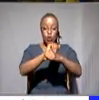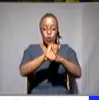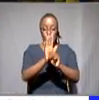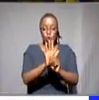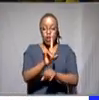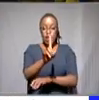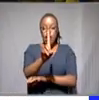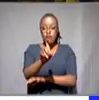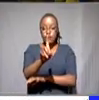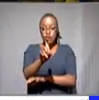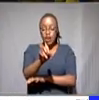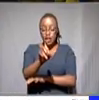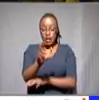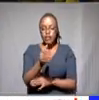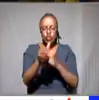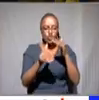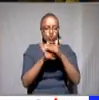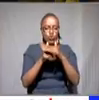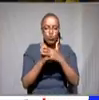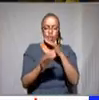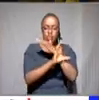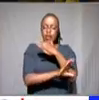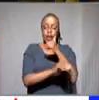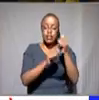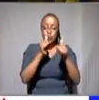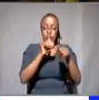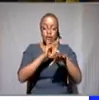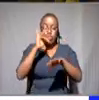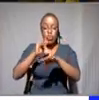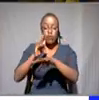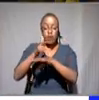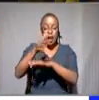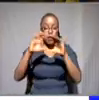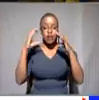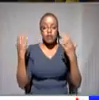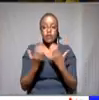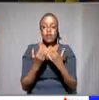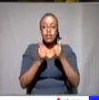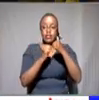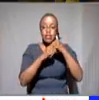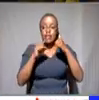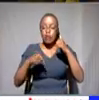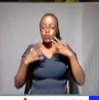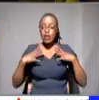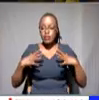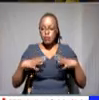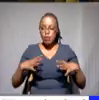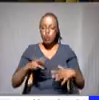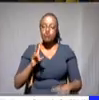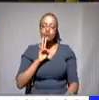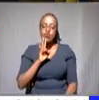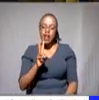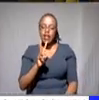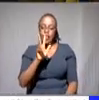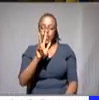COVID-19. Dhini wa mafururi mari ya mothe homeno ekinyete. Dhini wadhi. Ado giri ikomina idadatu na magana meri mamirogo tatu na